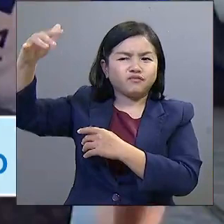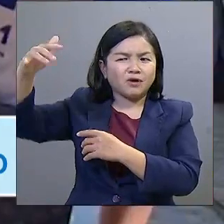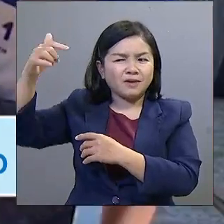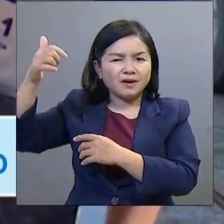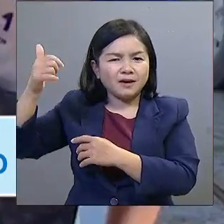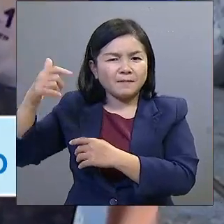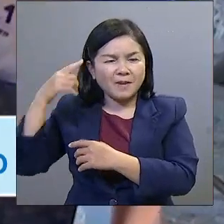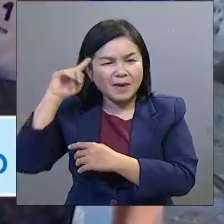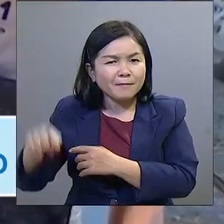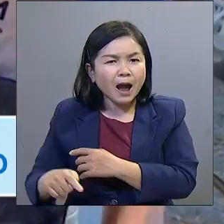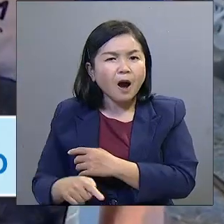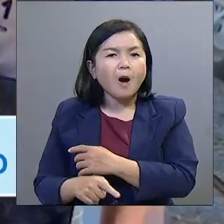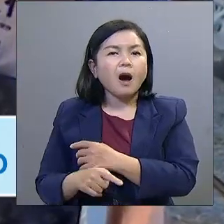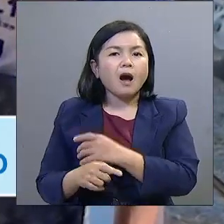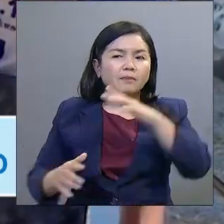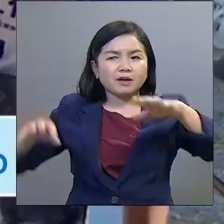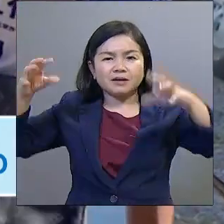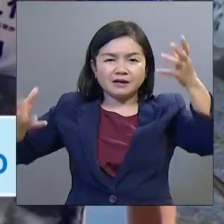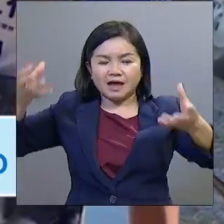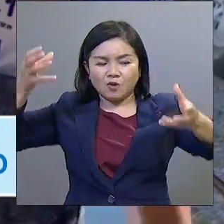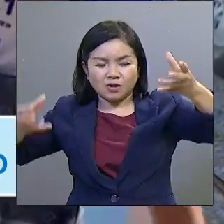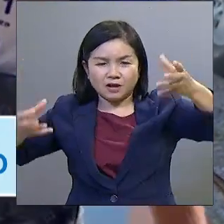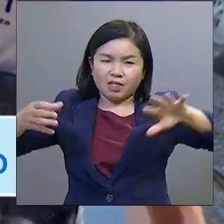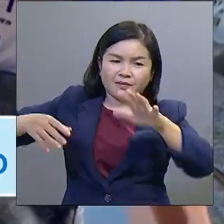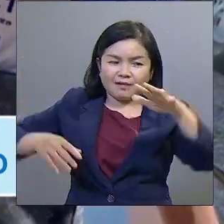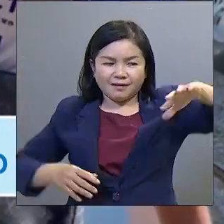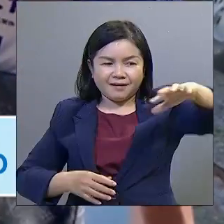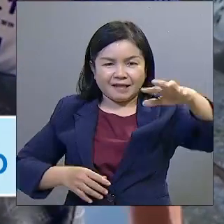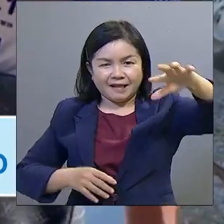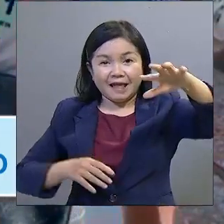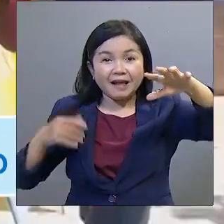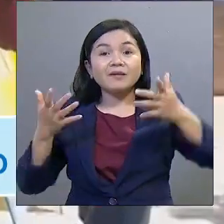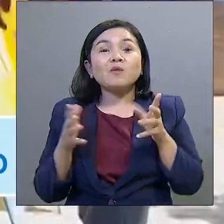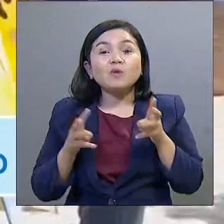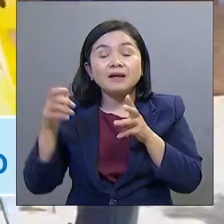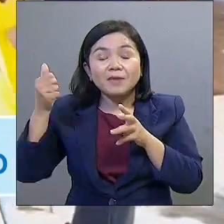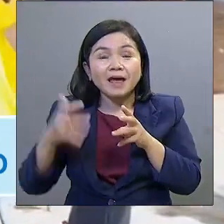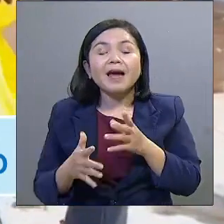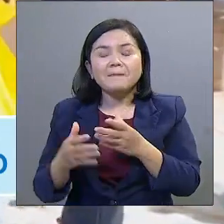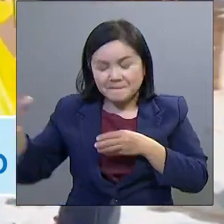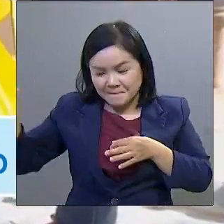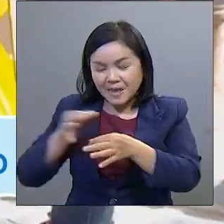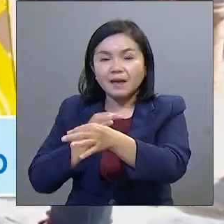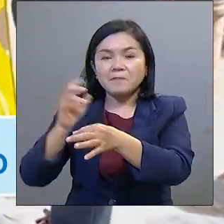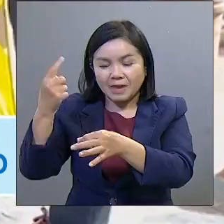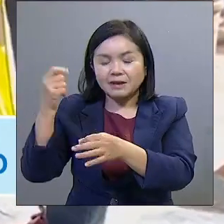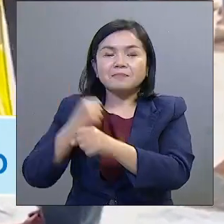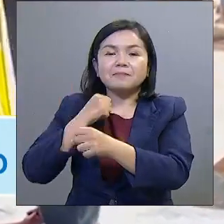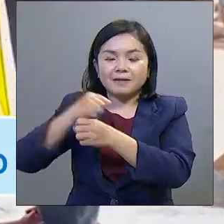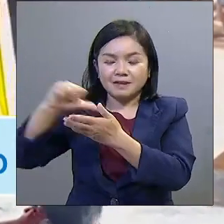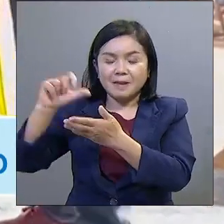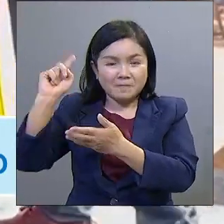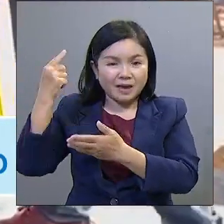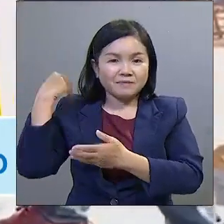ซ์อะไรอย่างง ี้ ไงแล้วก็แบบใส่ไปใส่มาไง ใช่ก็คือถ้าขึ้นไม่ได้คุณธานีบอกอ่ะเอามาเคลมเดี๋ยวปรับแก้ให้นะ แต่ไม่ได้เล่นง่ายนะจะบ